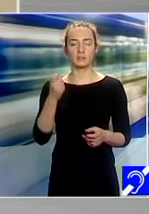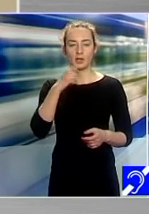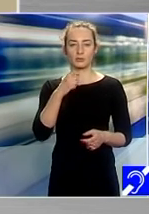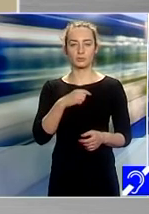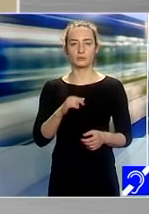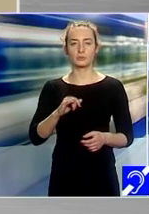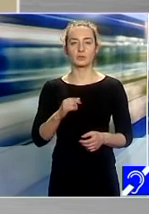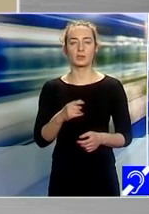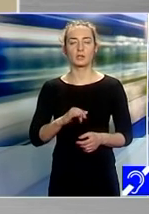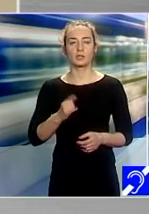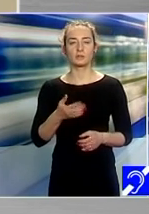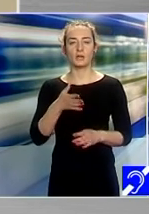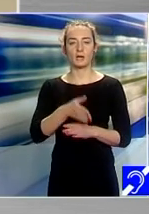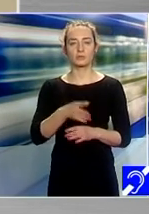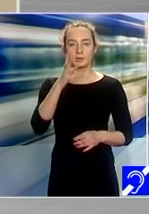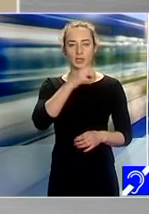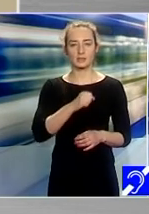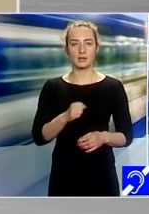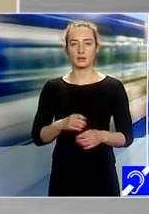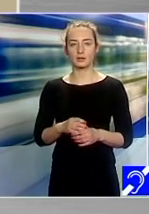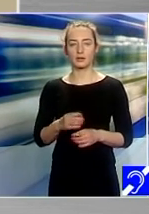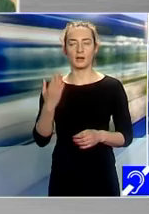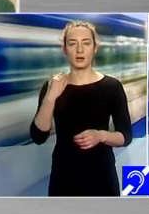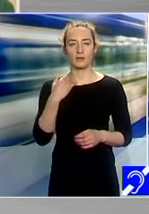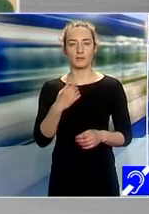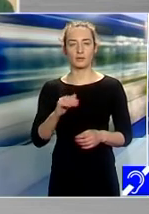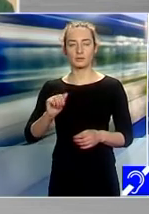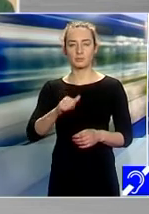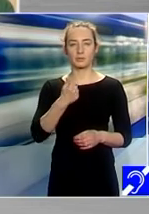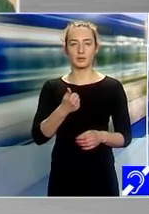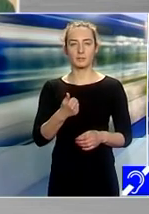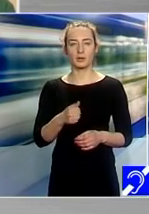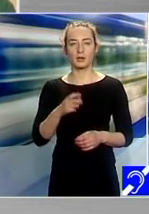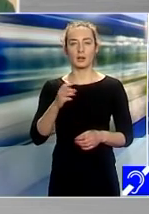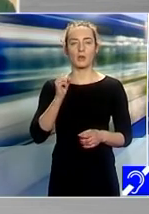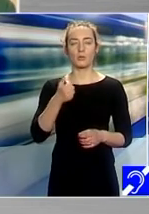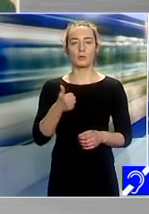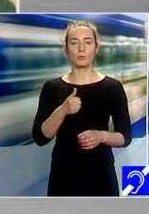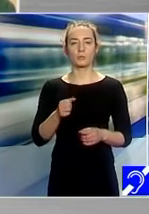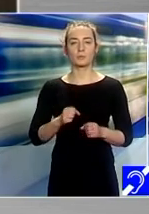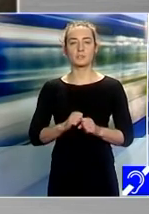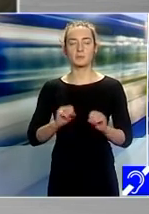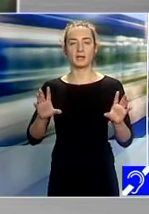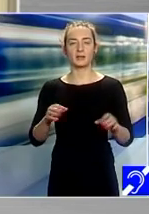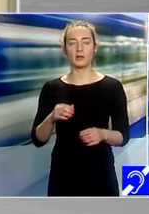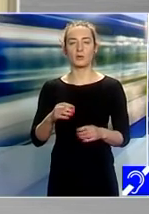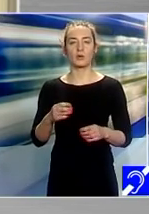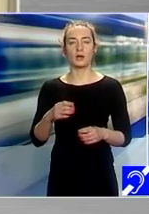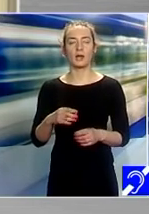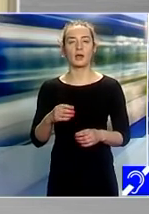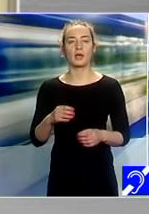Cluj. Acesta a ajuns încă de aseară. A fost în primă instanță la un spectacol la Opera Română din